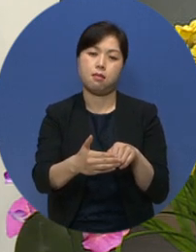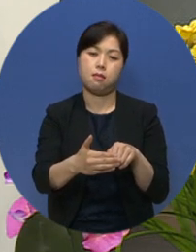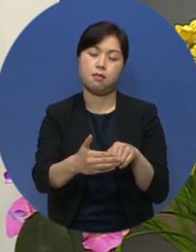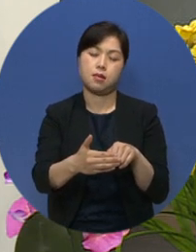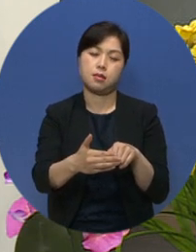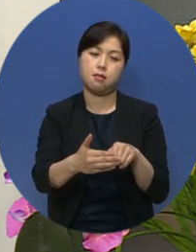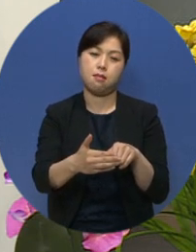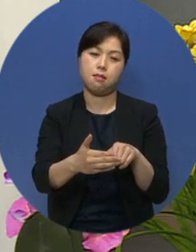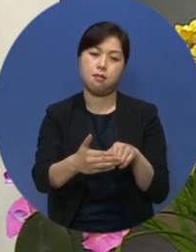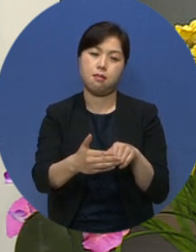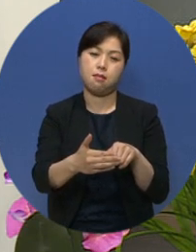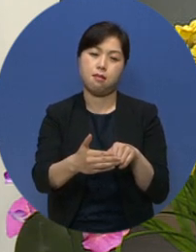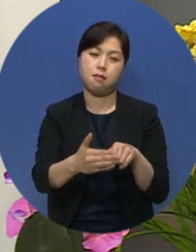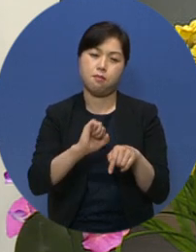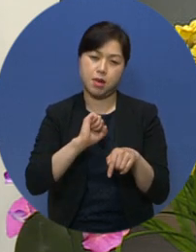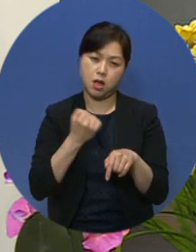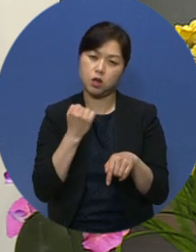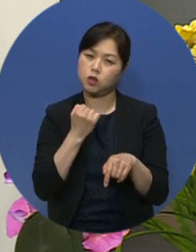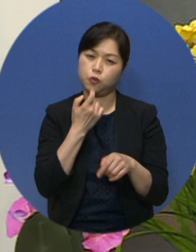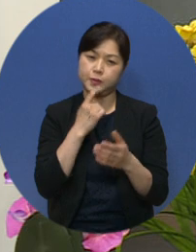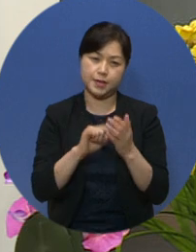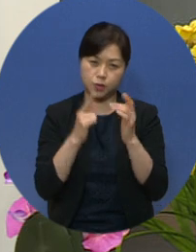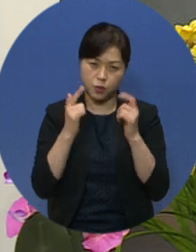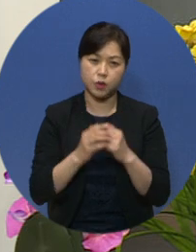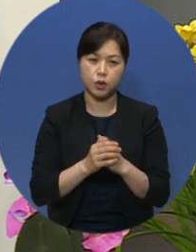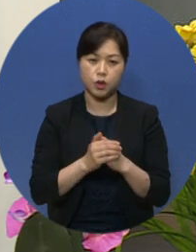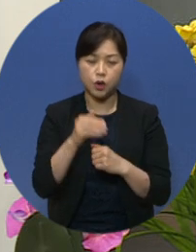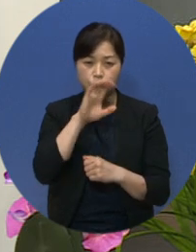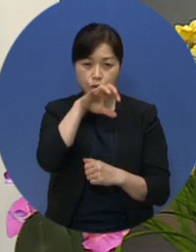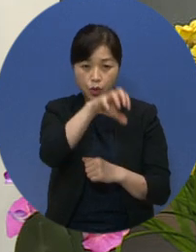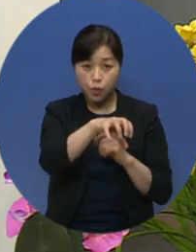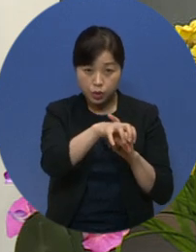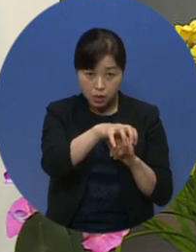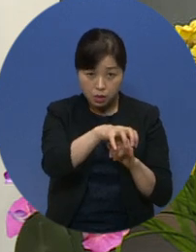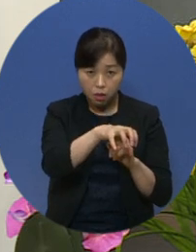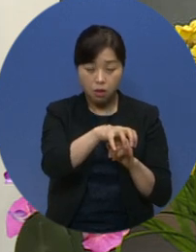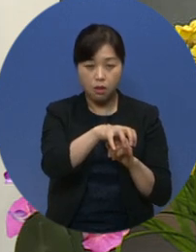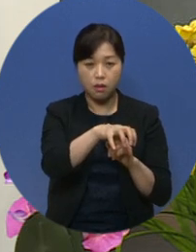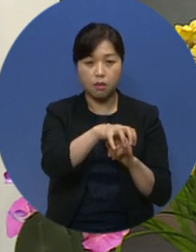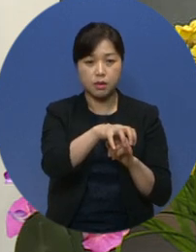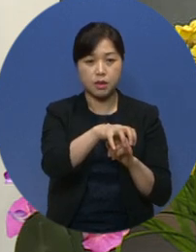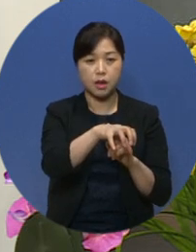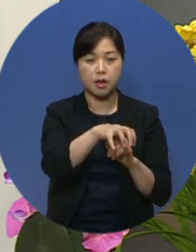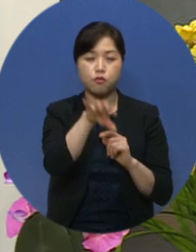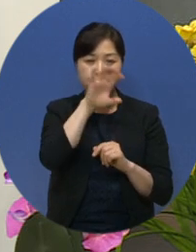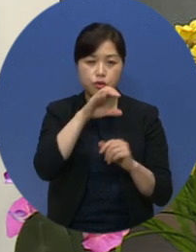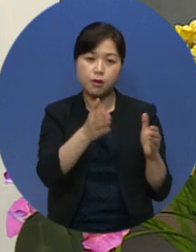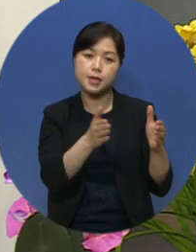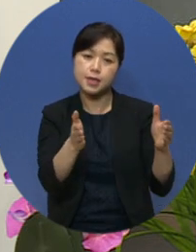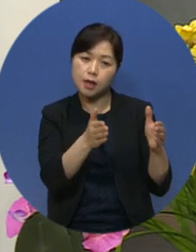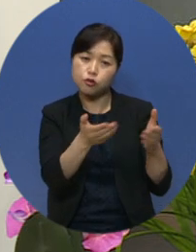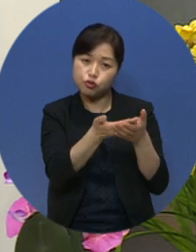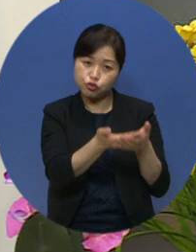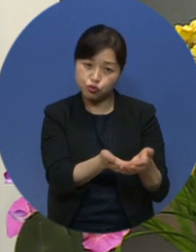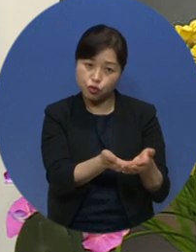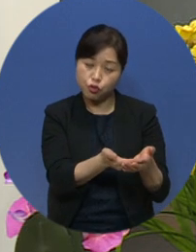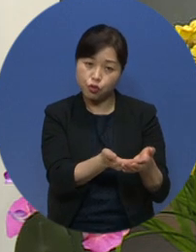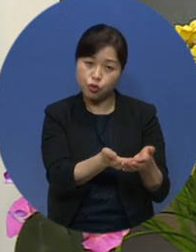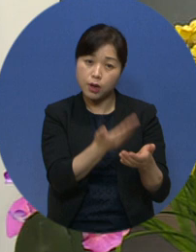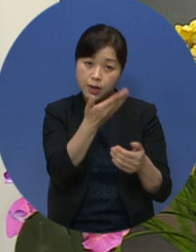에서 훈련하는 그 기간도 중요하지만 은 2호 어떻게 거리 룩이 운동의